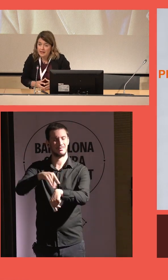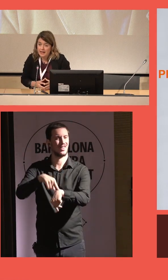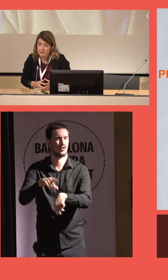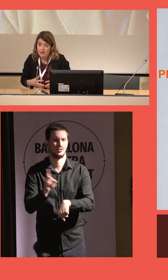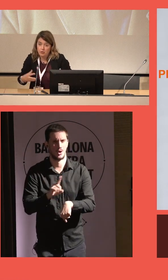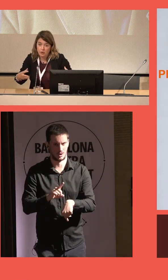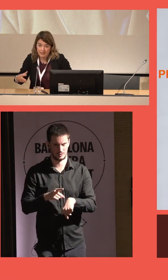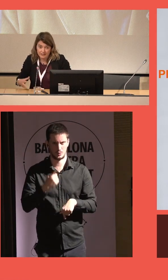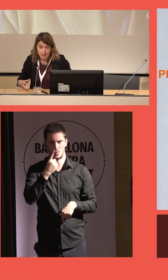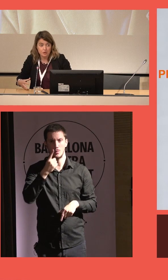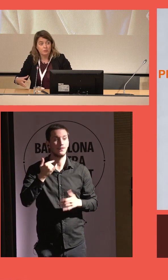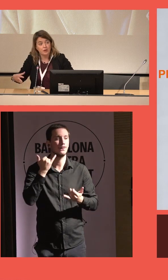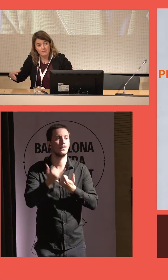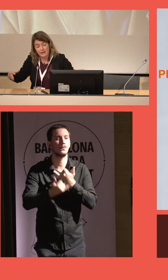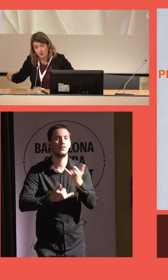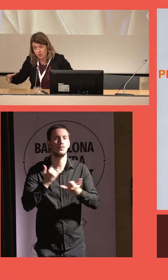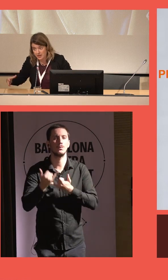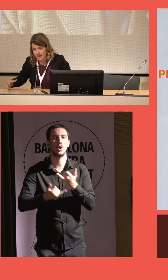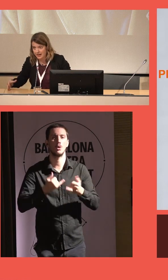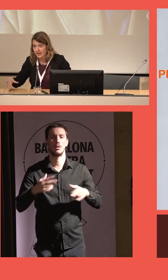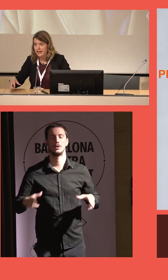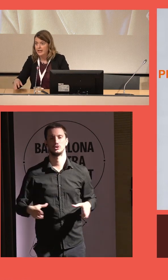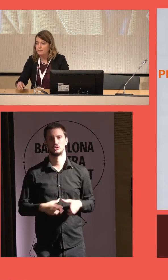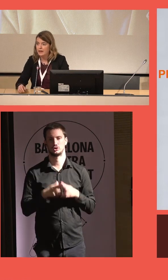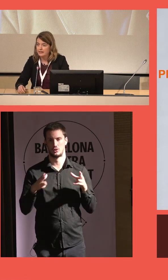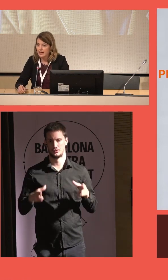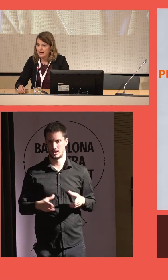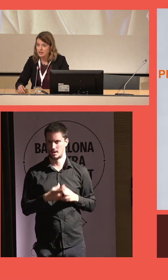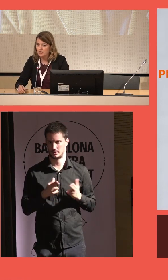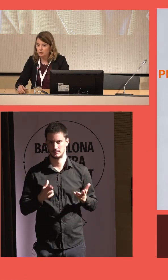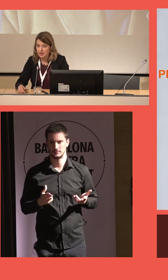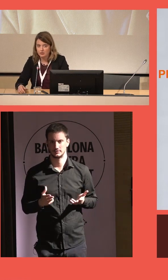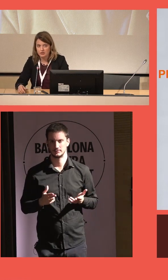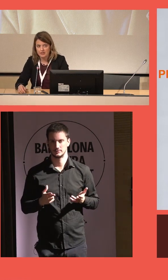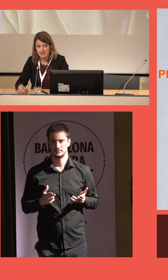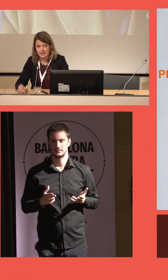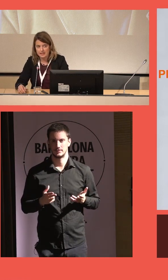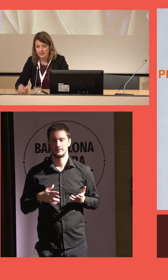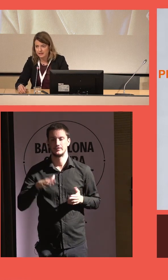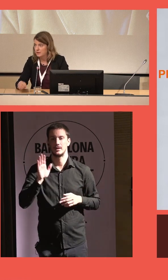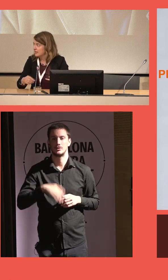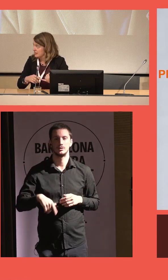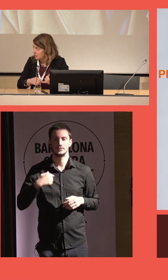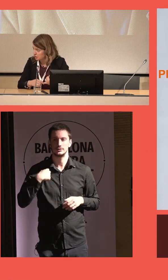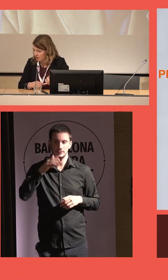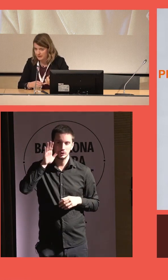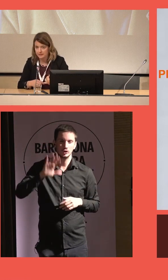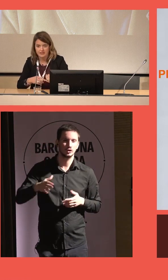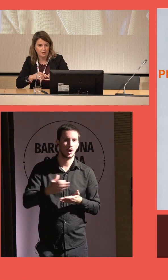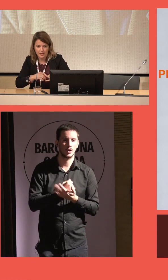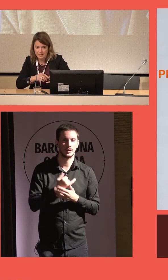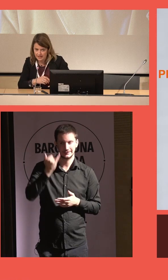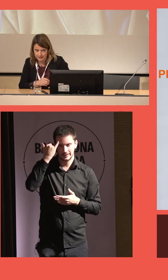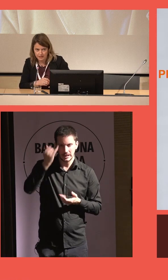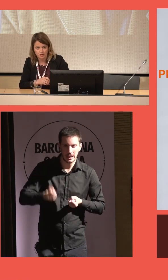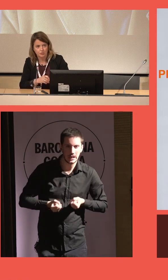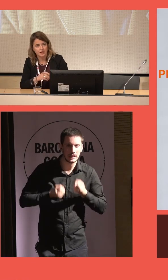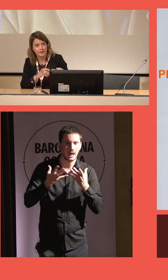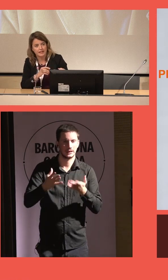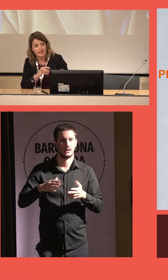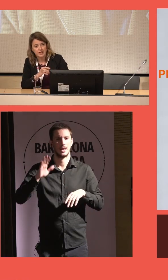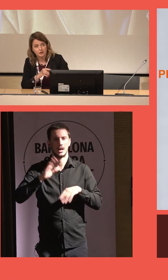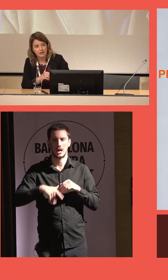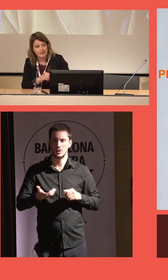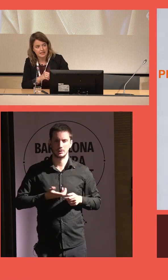que és un problema realment col·lectiu és un problema social i per tant escoltar totes les iniciatives des de l'Ajuntament de Barcelona des d'altres